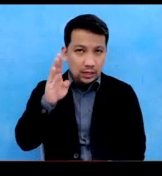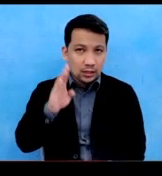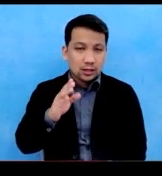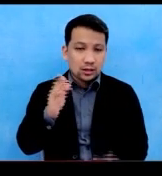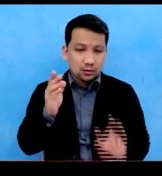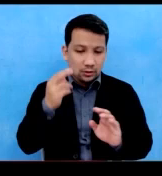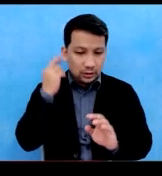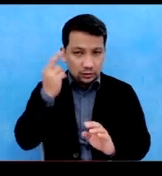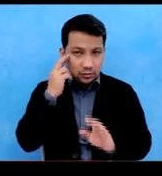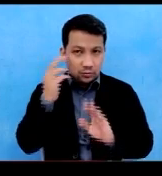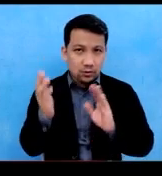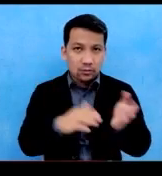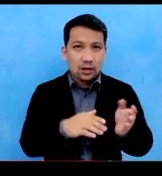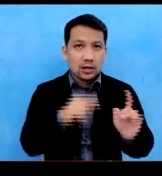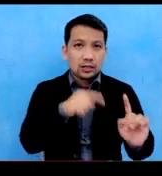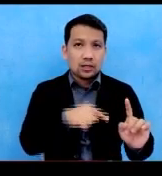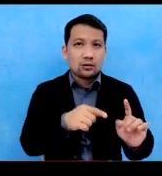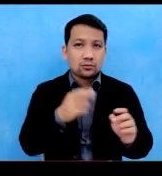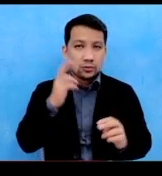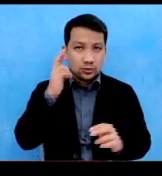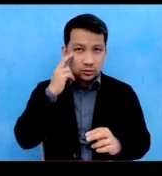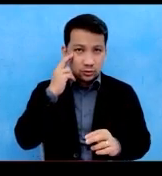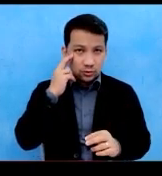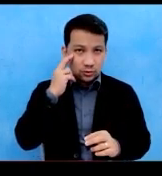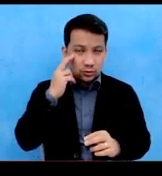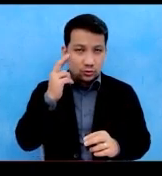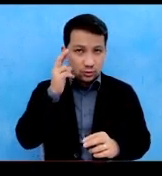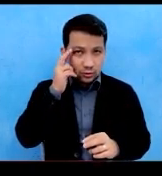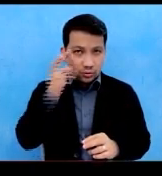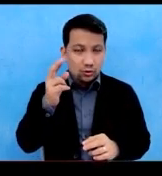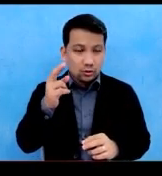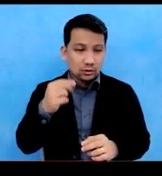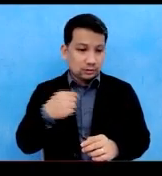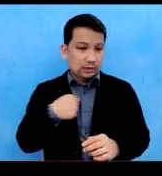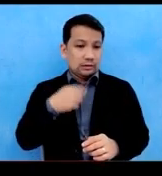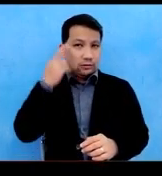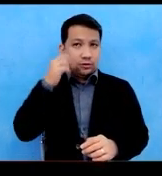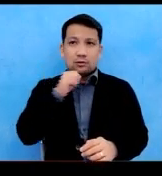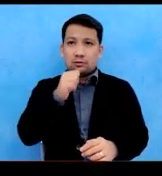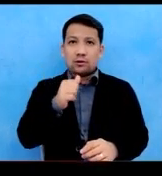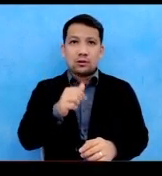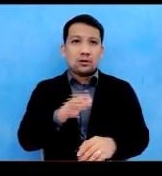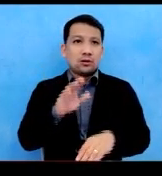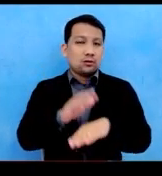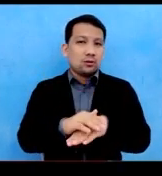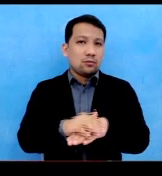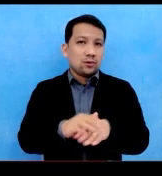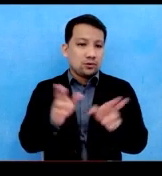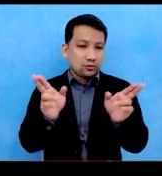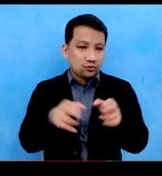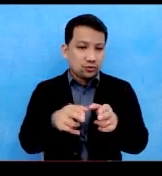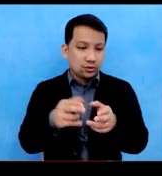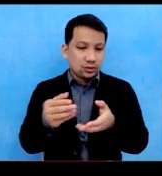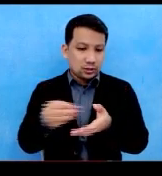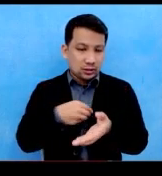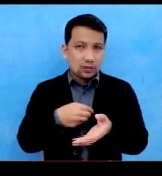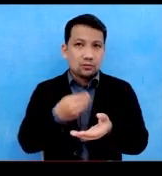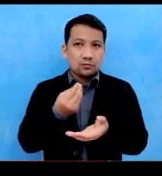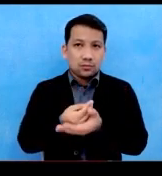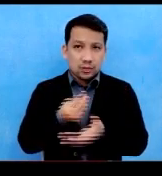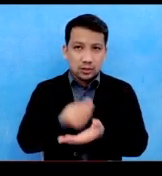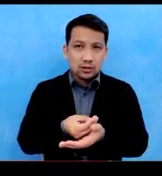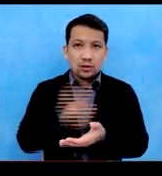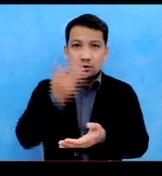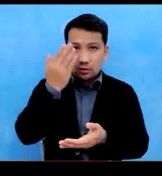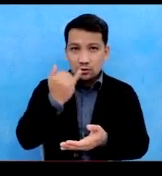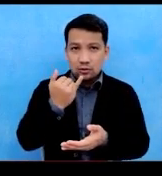si Roy na naman. Ayaw naman maniwala ni Roy sa akin. Maliit talaga lang itingi ko kay Roy para lang i-send